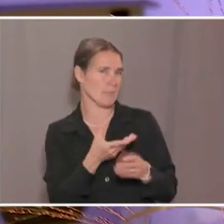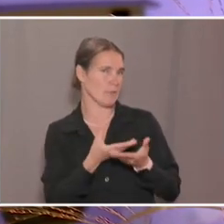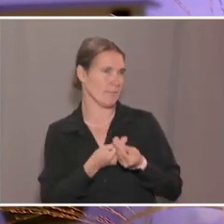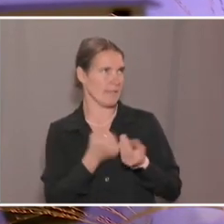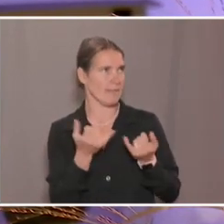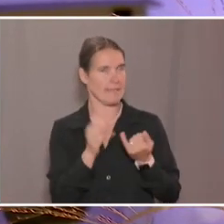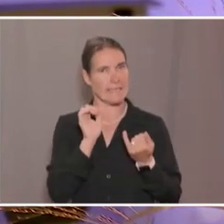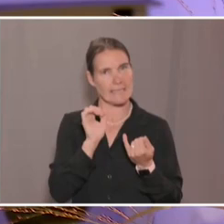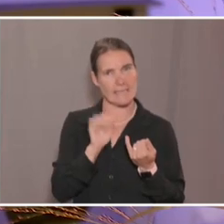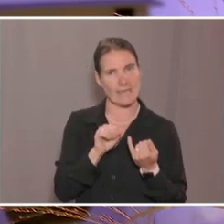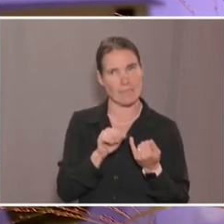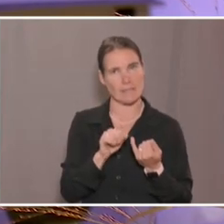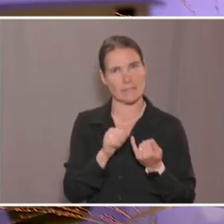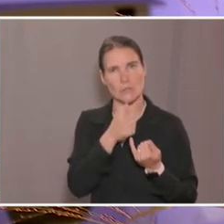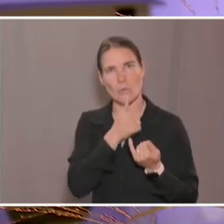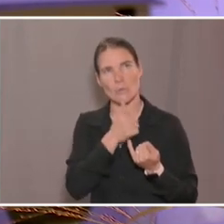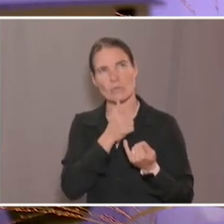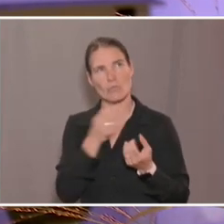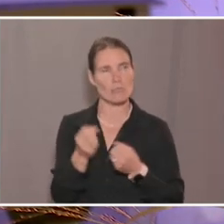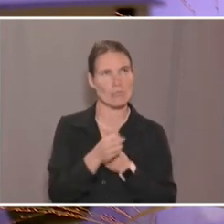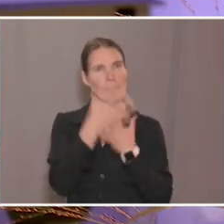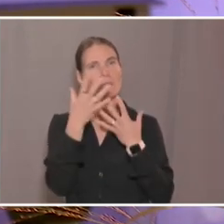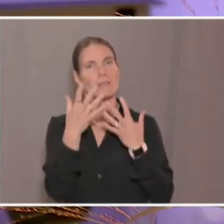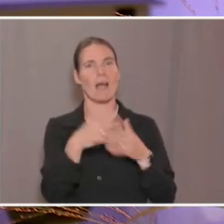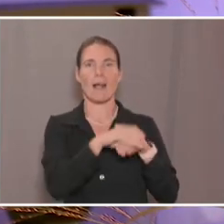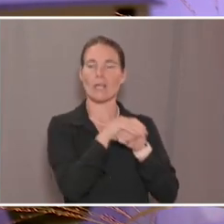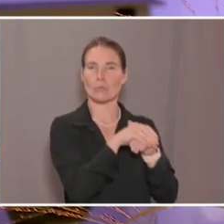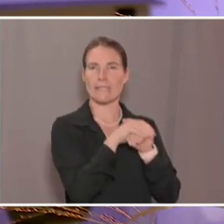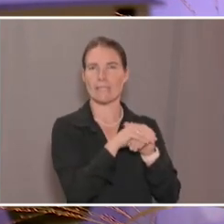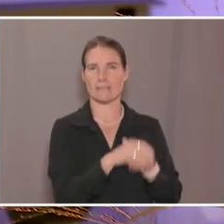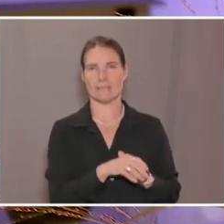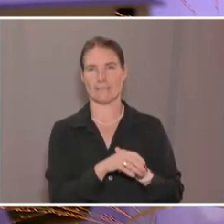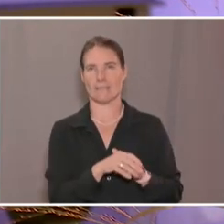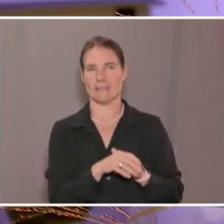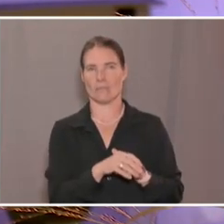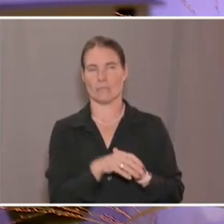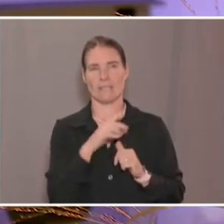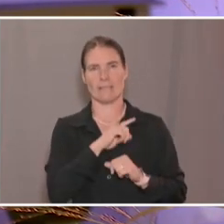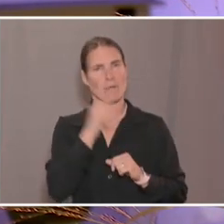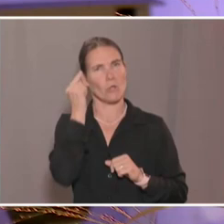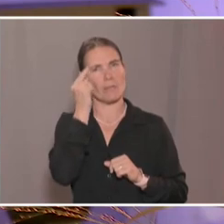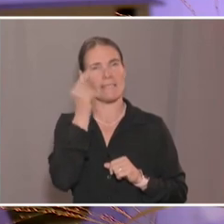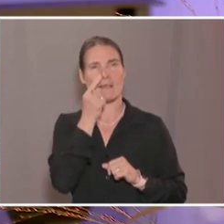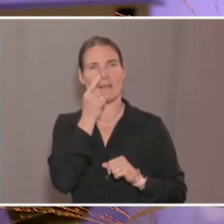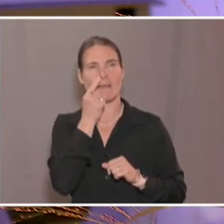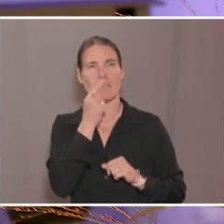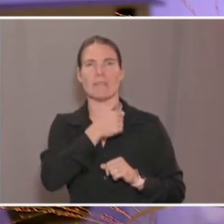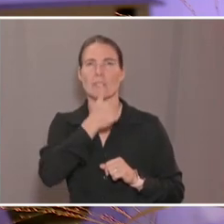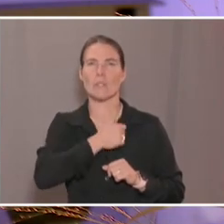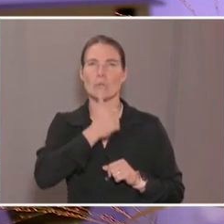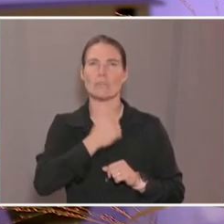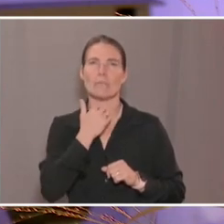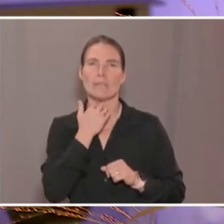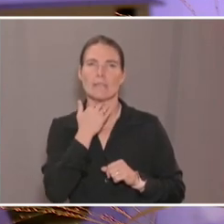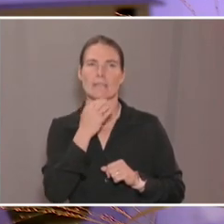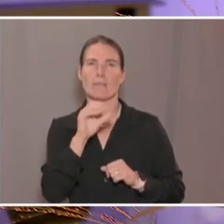man etwas jung und etwas flippig euch gratulieren, und habe mir überlegt, wer so jung ist, dem darf man auch noch